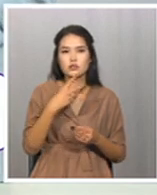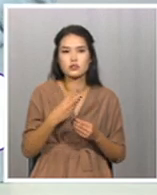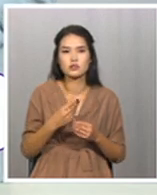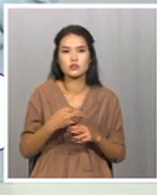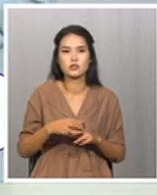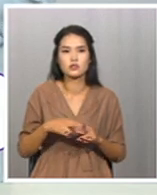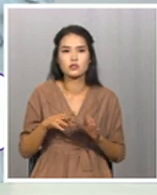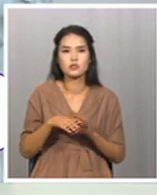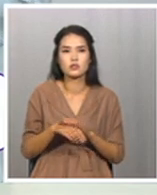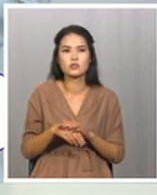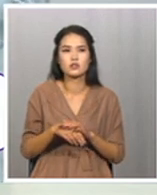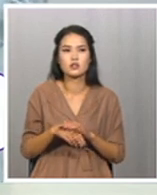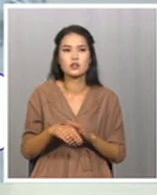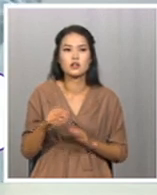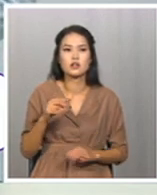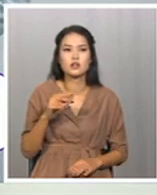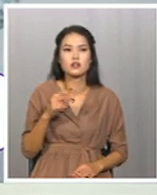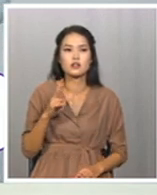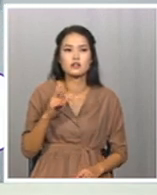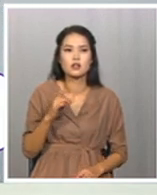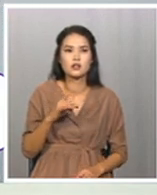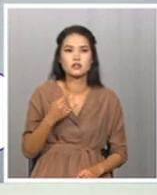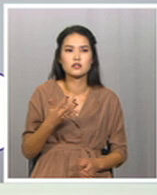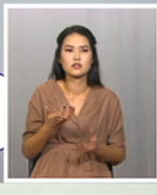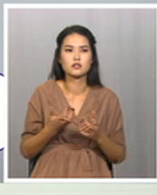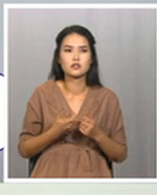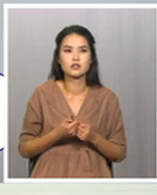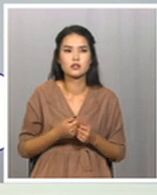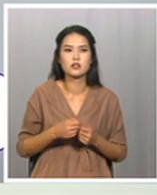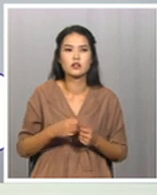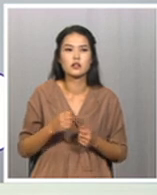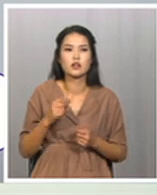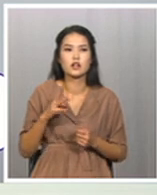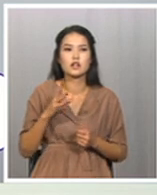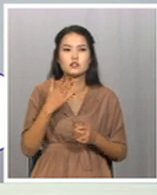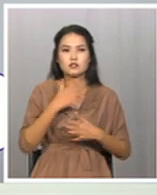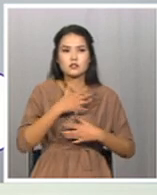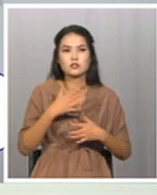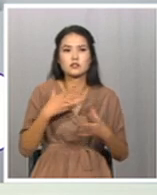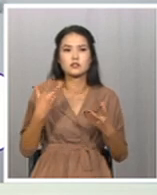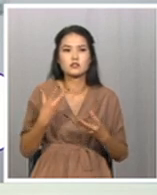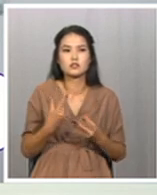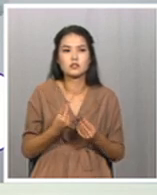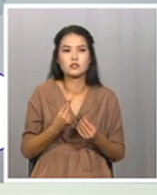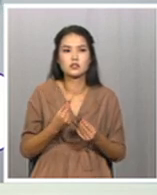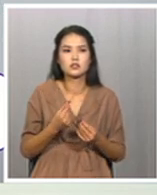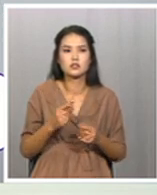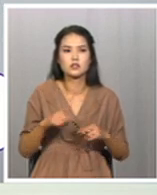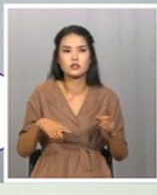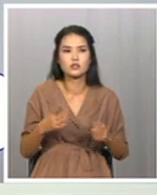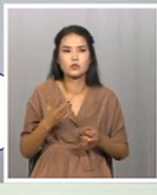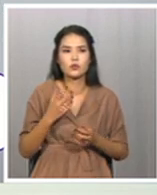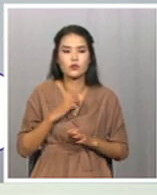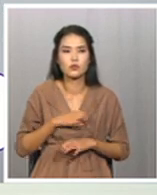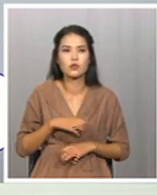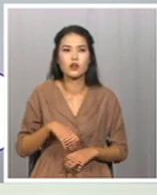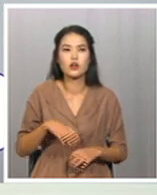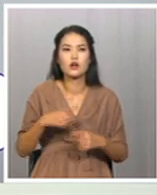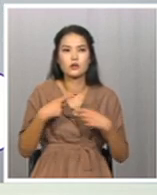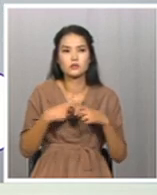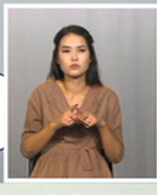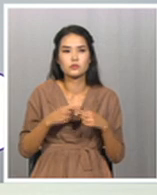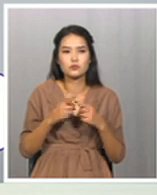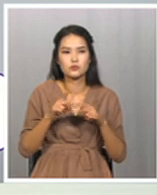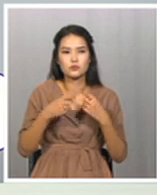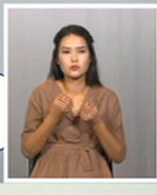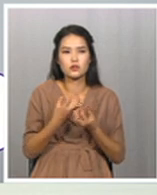көмір қышқылынан тазарту үшін тыныс алу аппараттарында кеңінен қолданылады. Сонымен қатар тоқыма